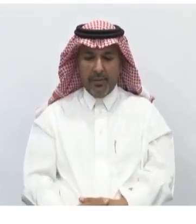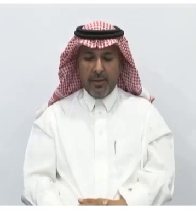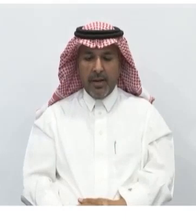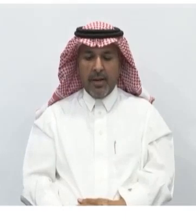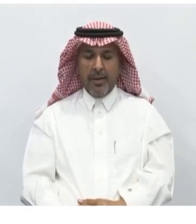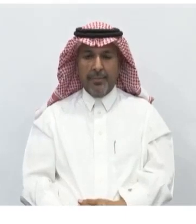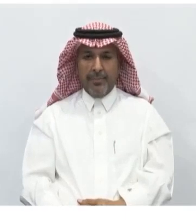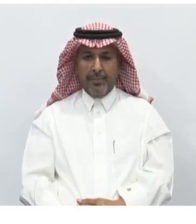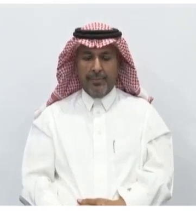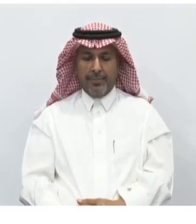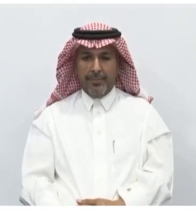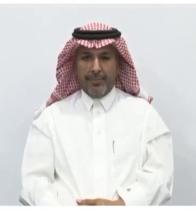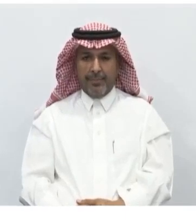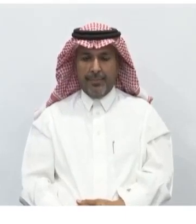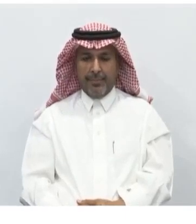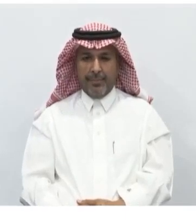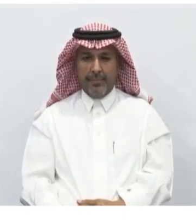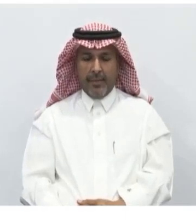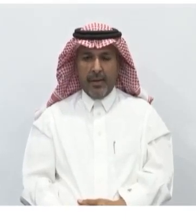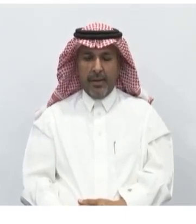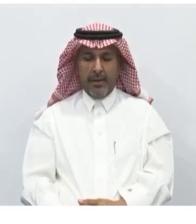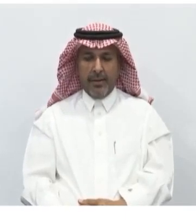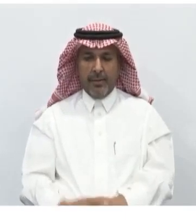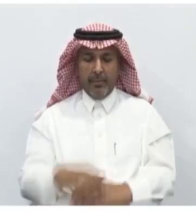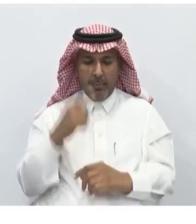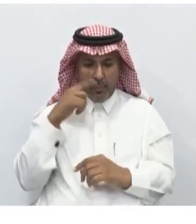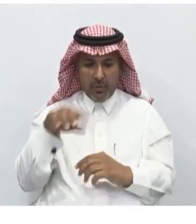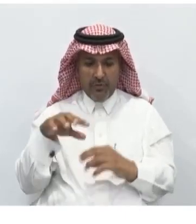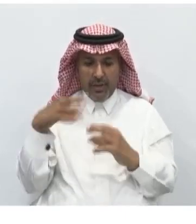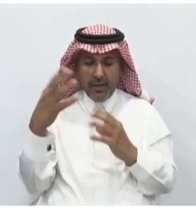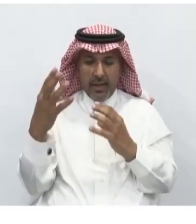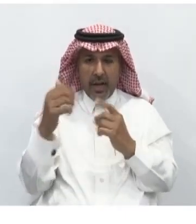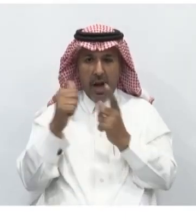ثانيًا احسب نسبة المولات لكل مركب.